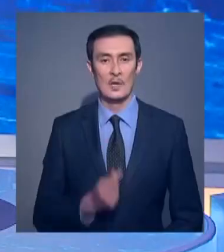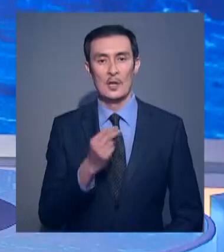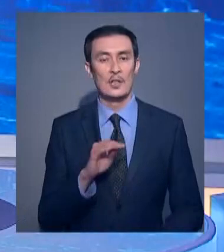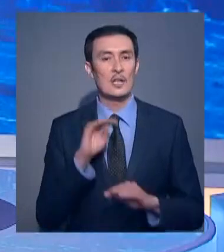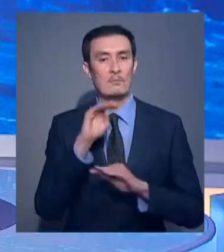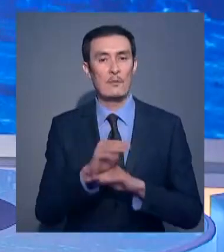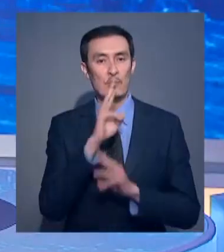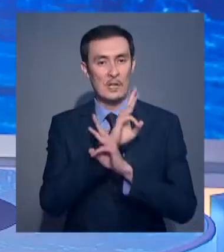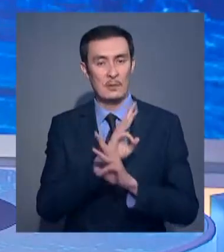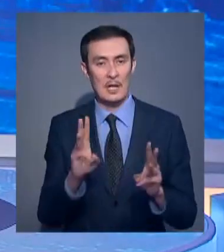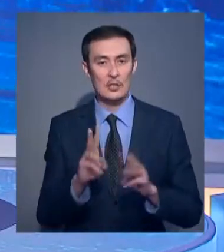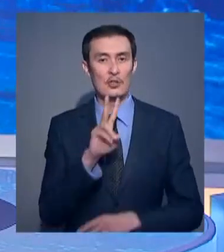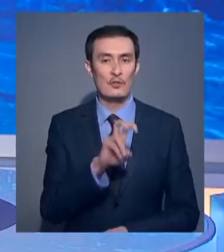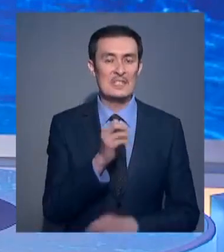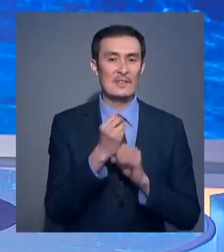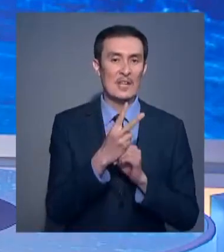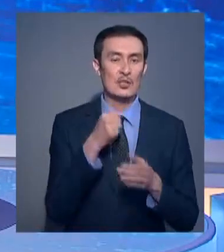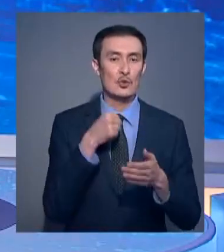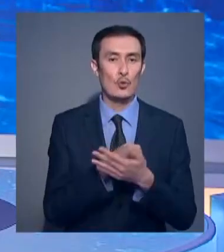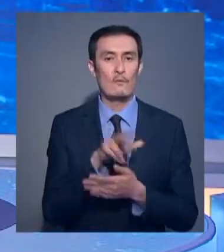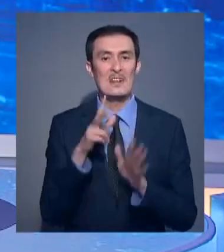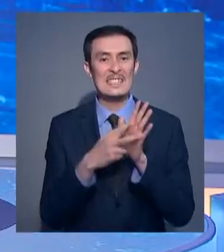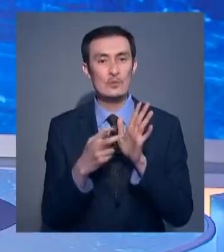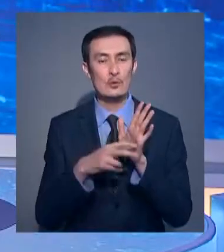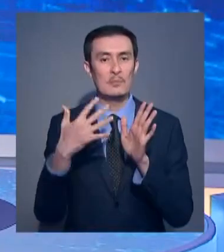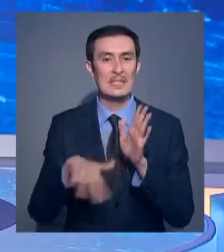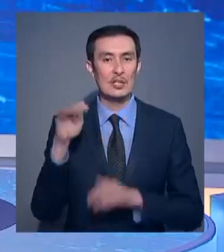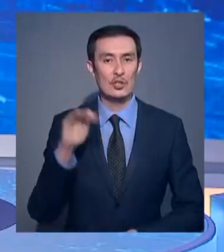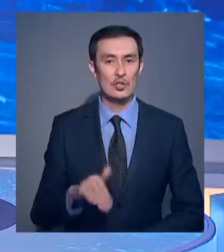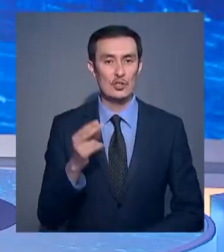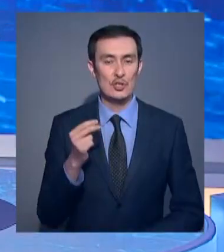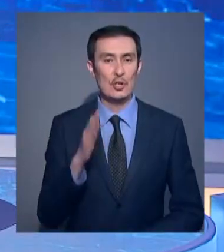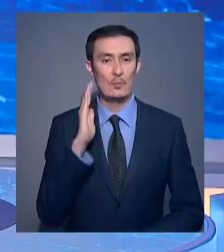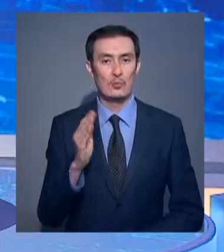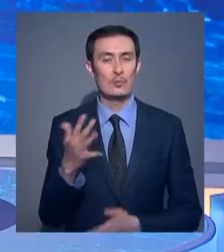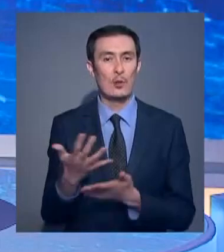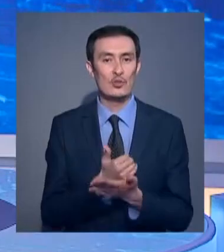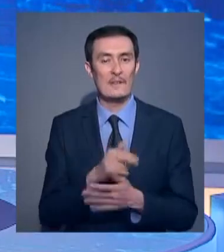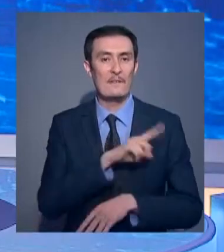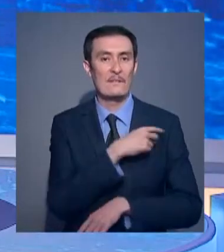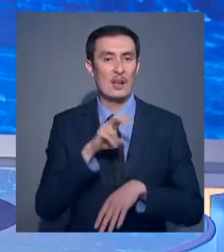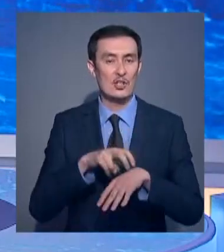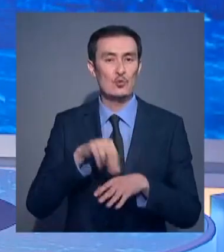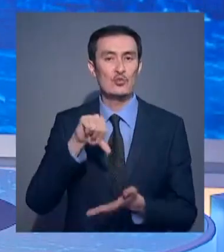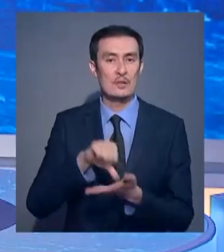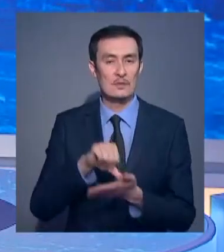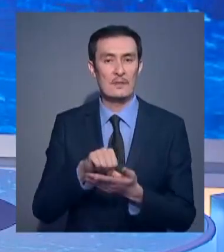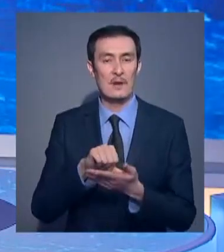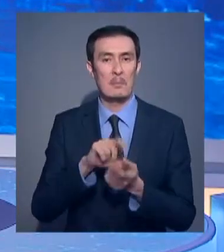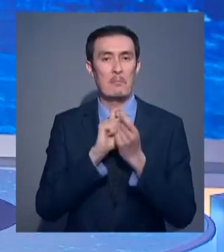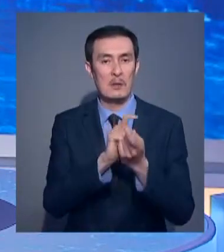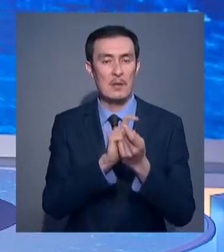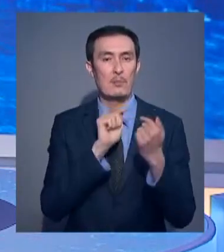Надбавку к заработной плате от 212 до 850 тысяч тенге будут получать медики, задействованные в борьбе